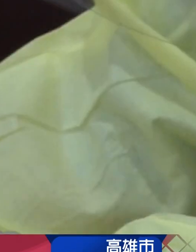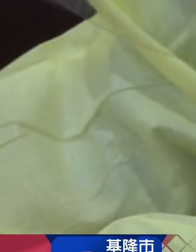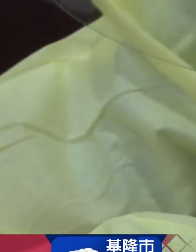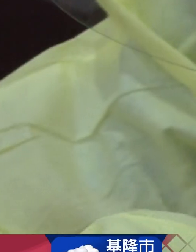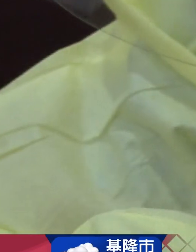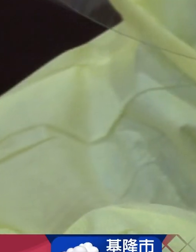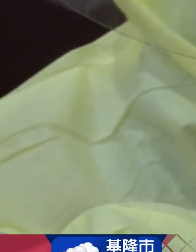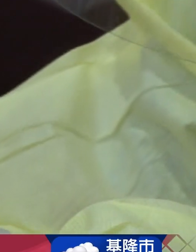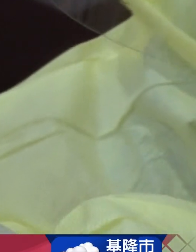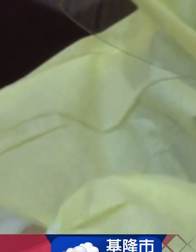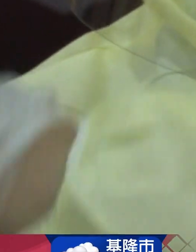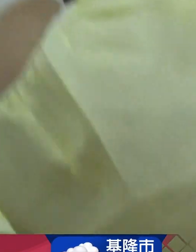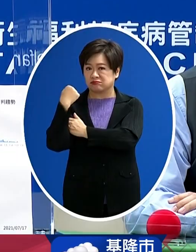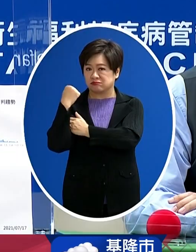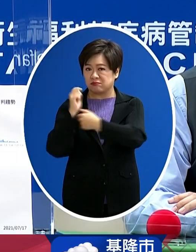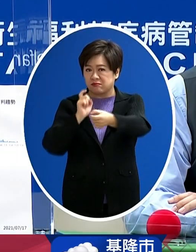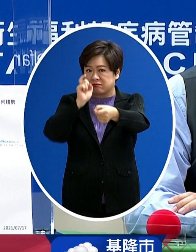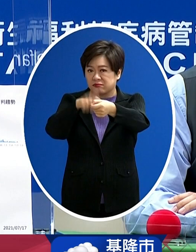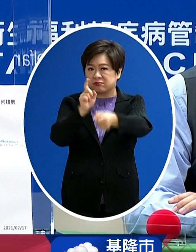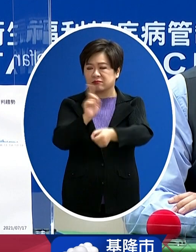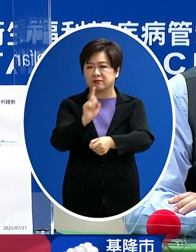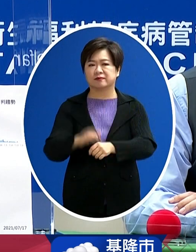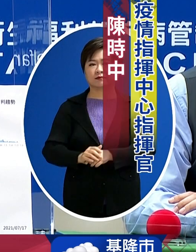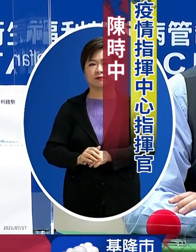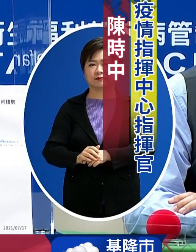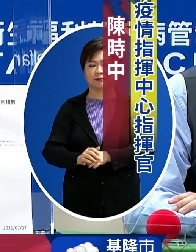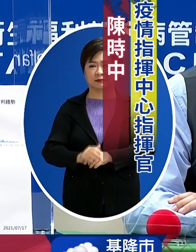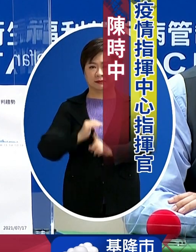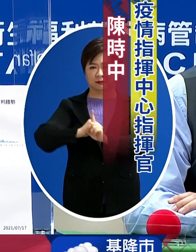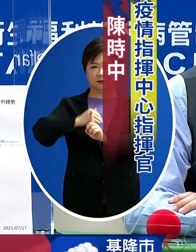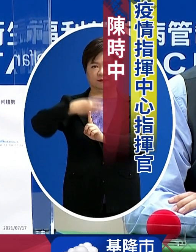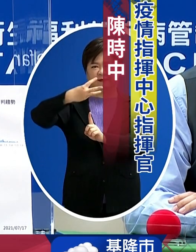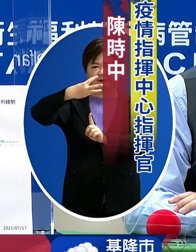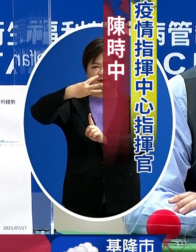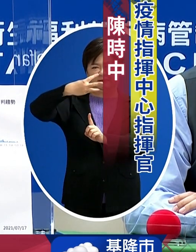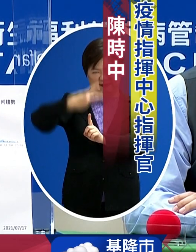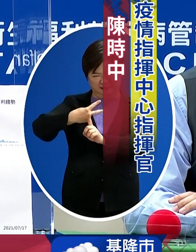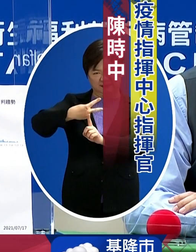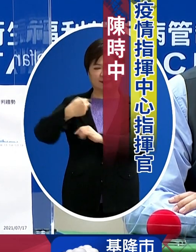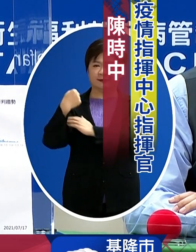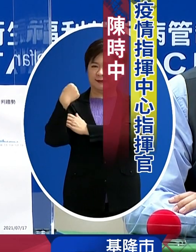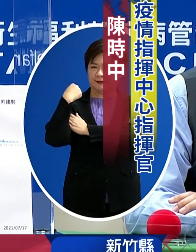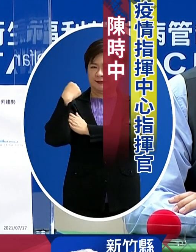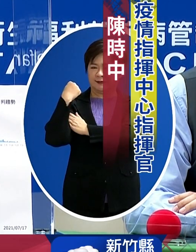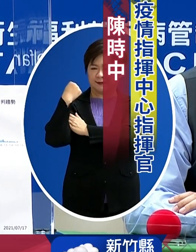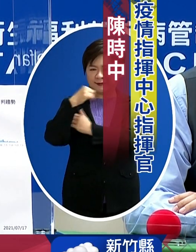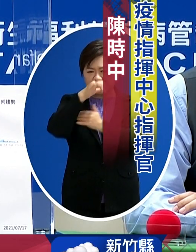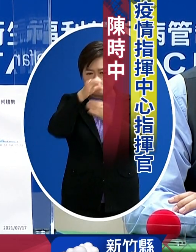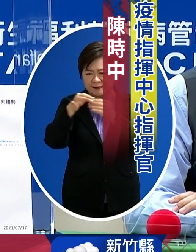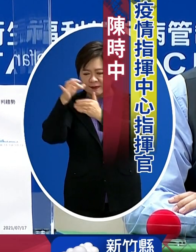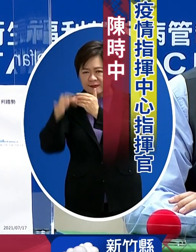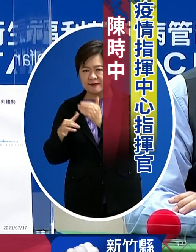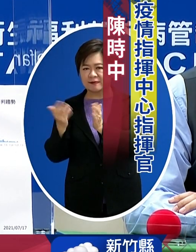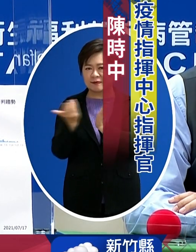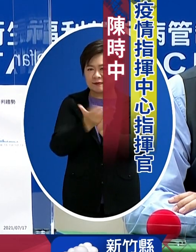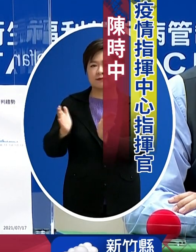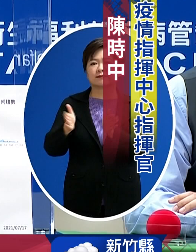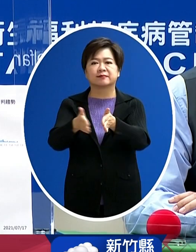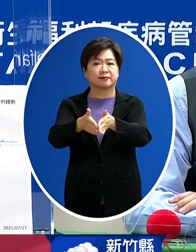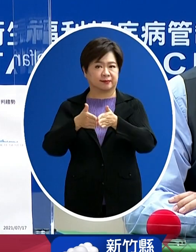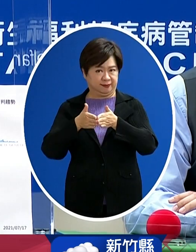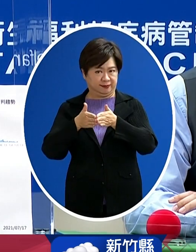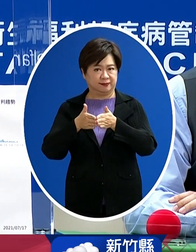息还不只有这一个。 从三级警戒降到二级的一些相关准备的工作就